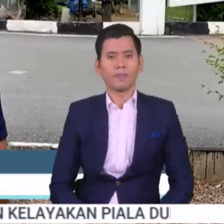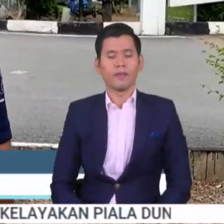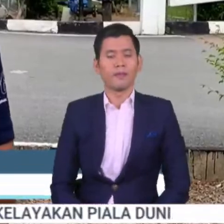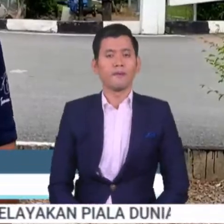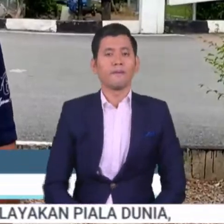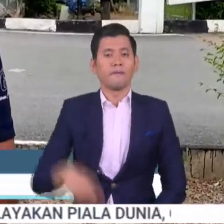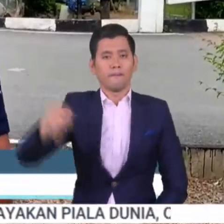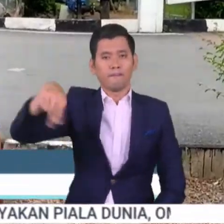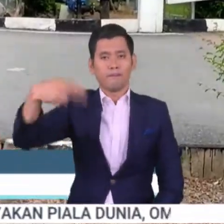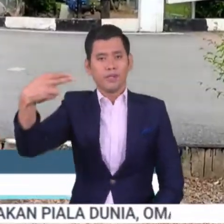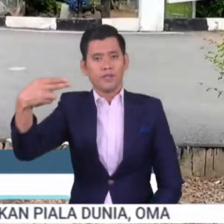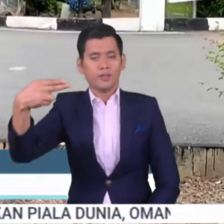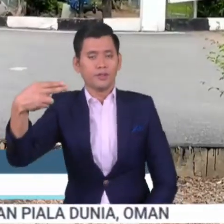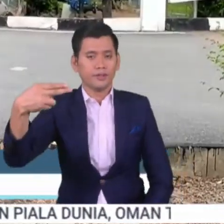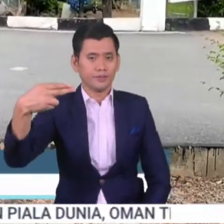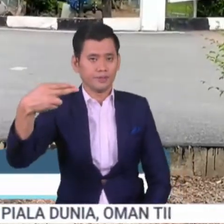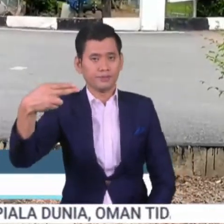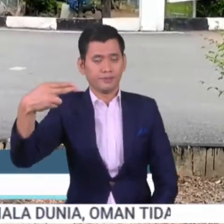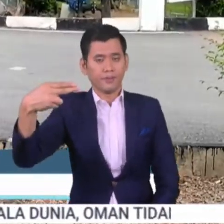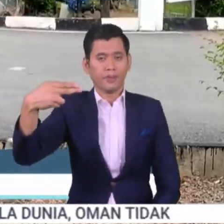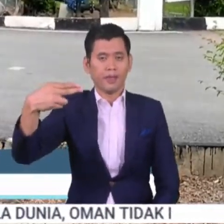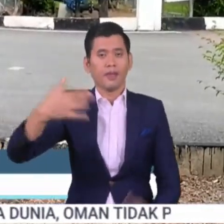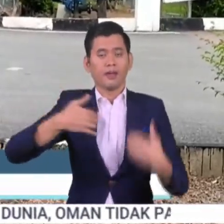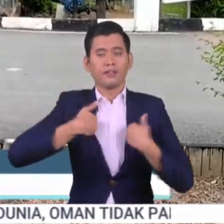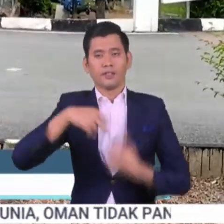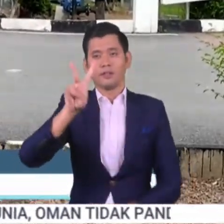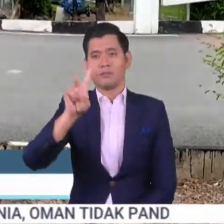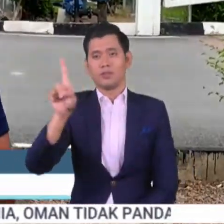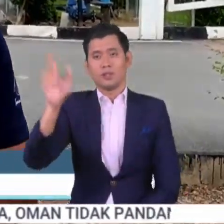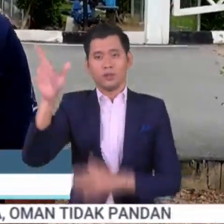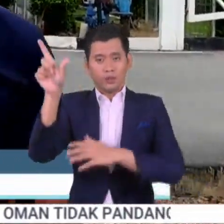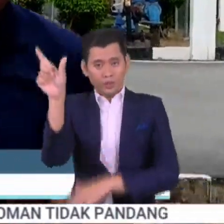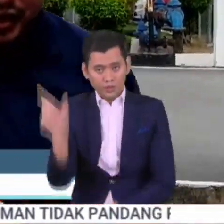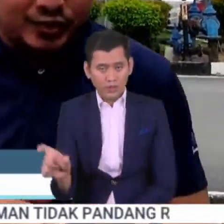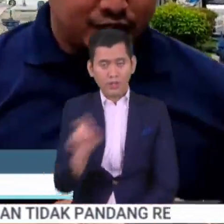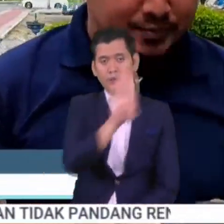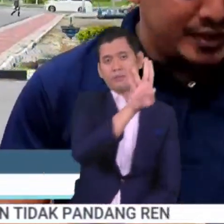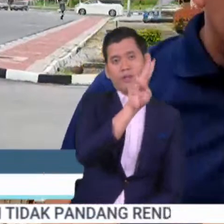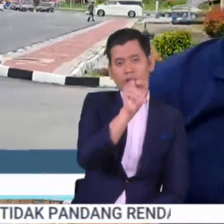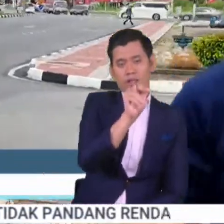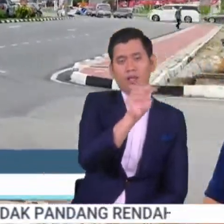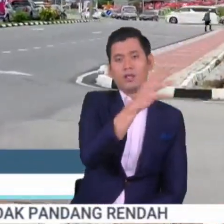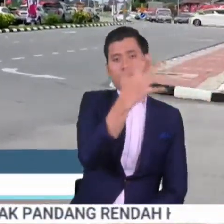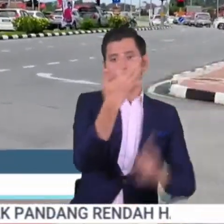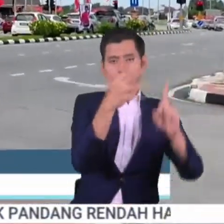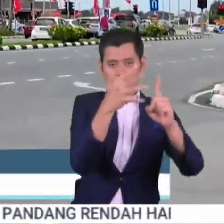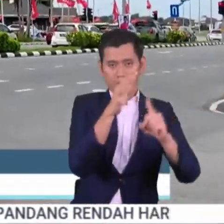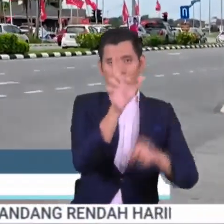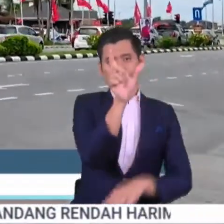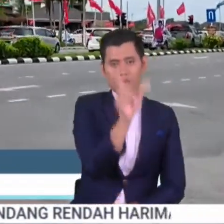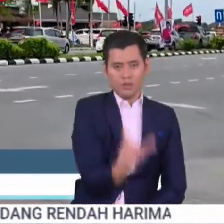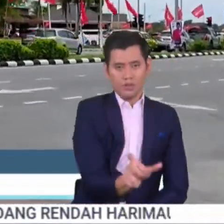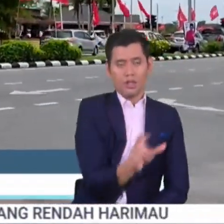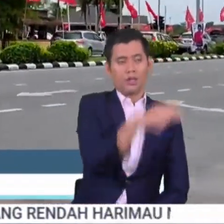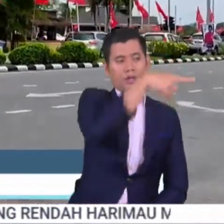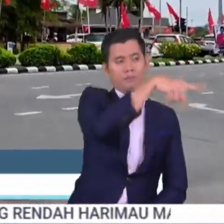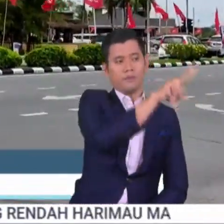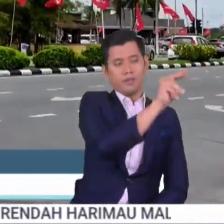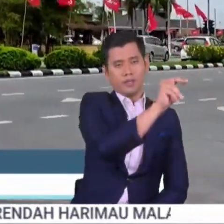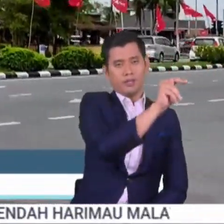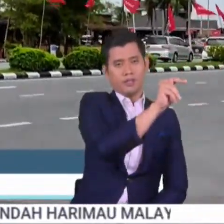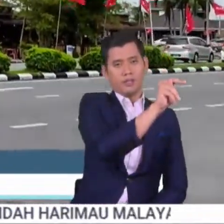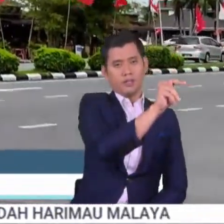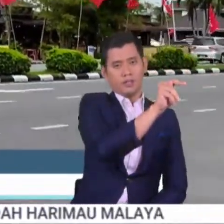Pakatan Harapan PH meletakkan 21 calon, Barisan Nasional BN 15 calon, Perikatan